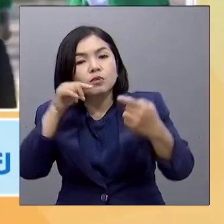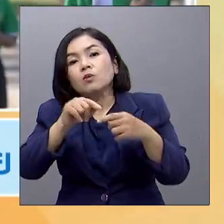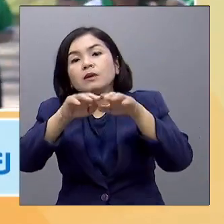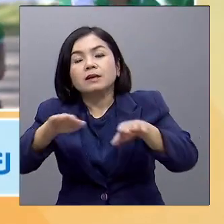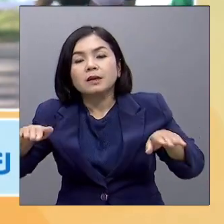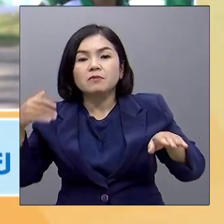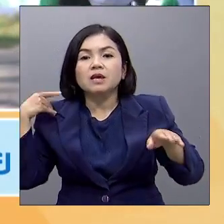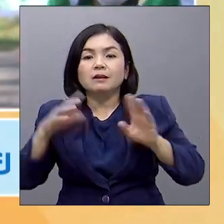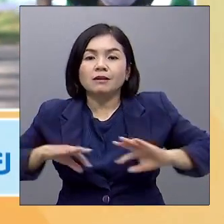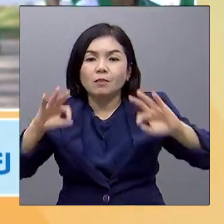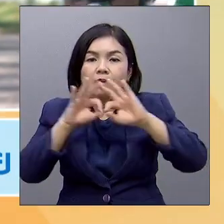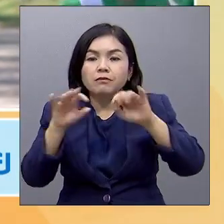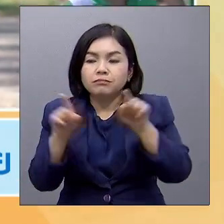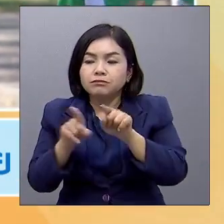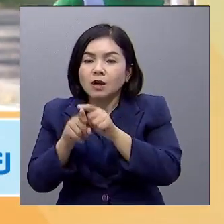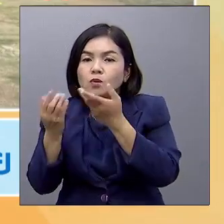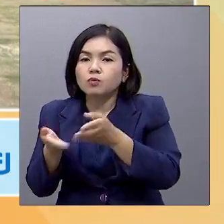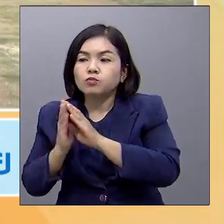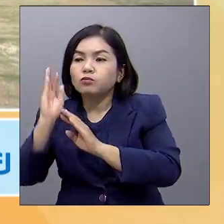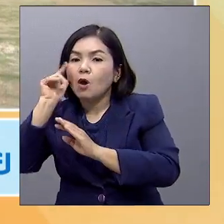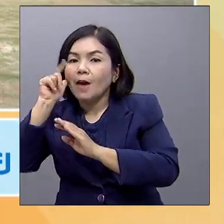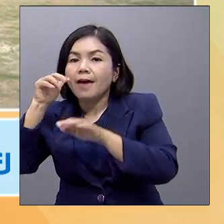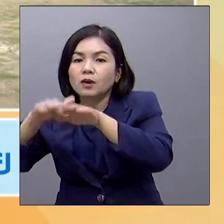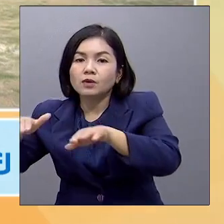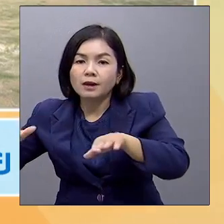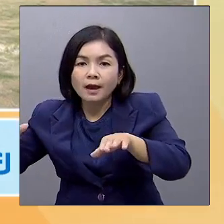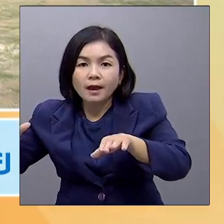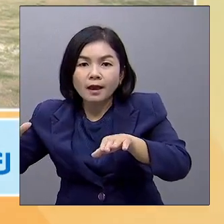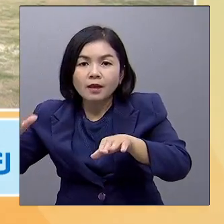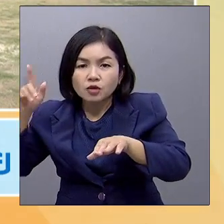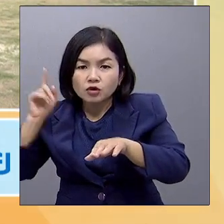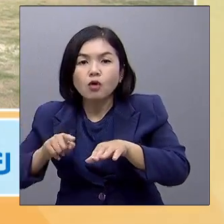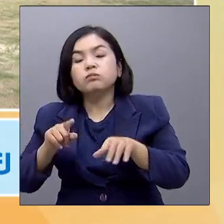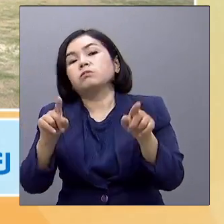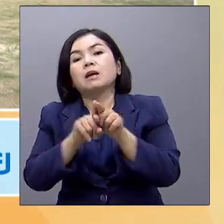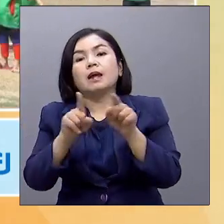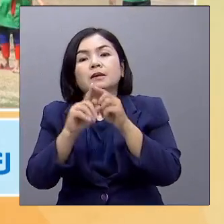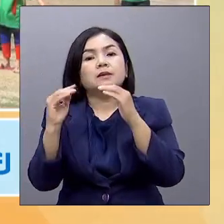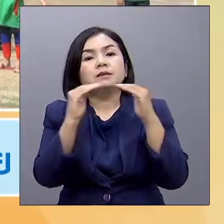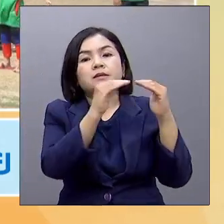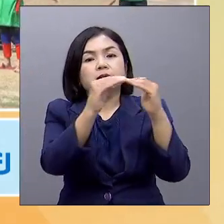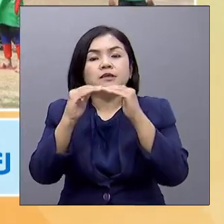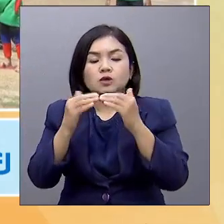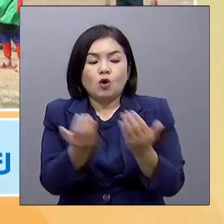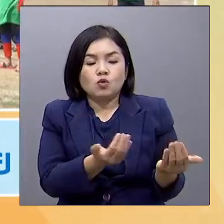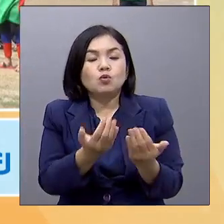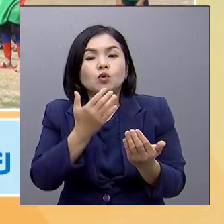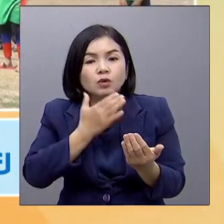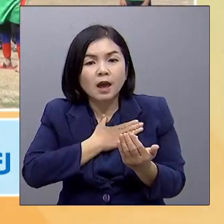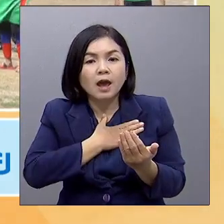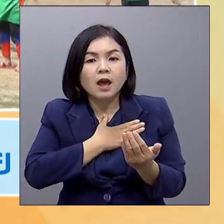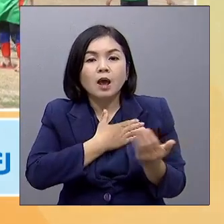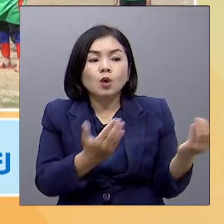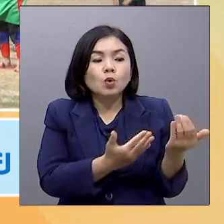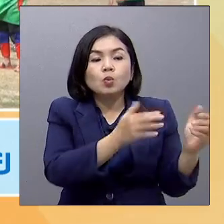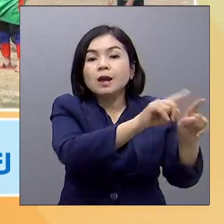คนในขณะเดยวกัผู้ปกครองพ่อแม่ของเด็กควรจะตองรัษาสิทธิของลูกตวเองนะคะถ้าลคนอื่นได้เรีน